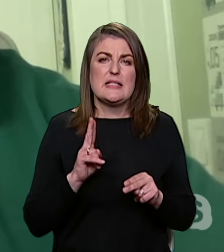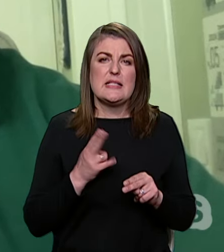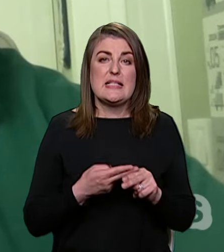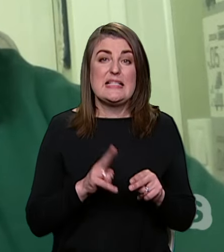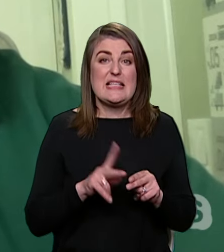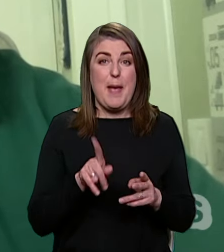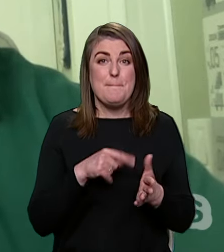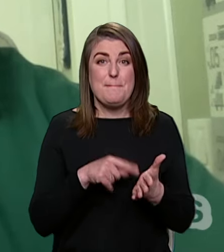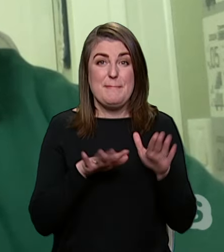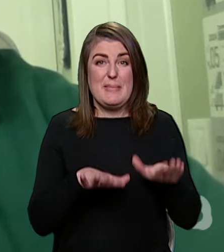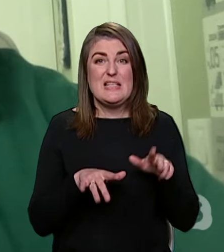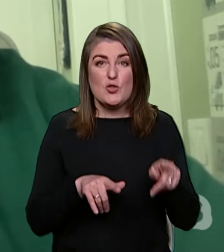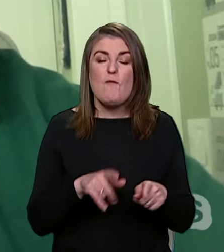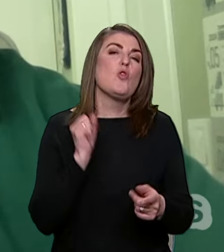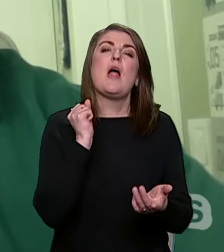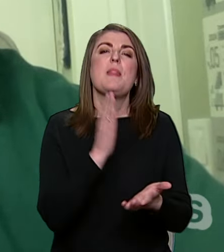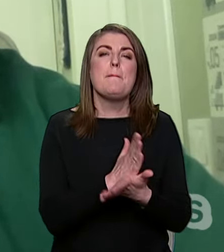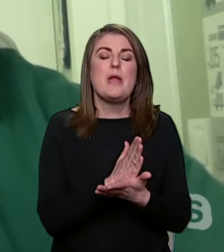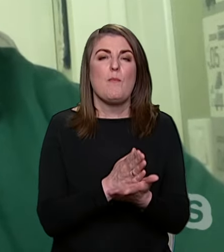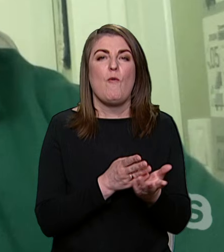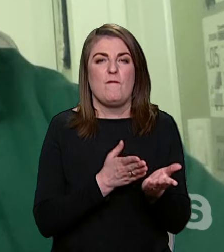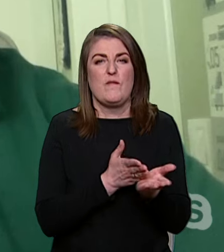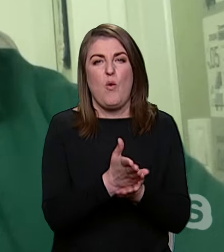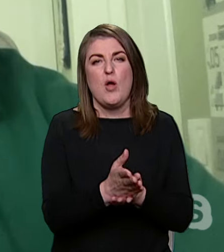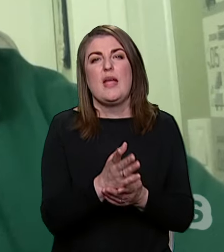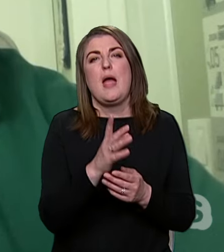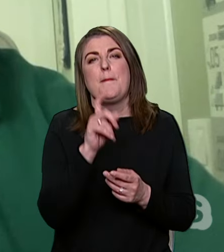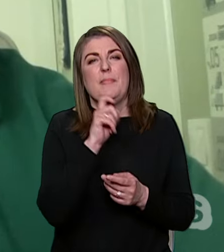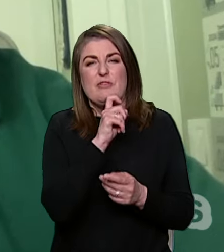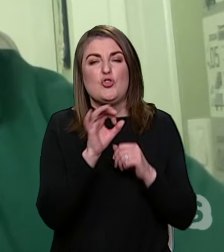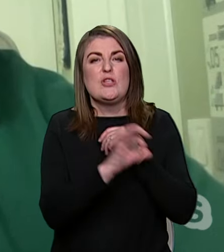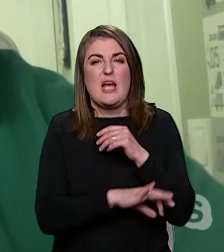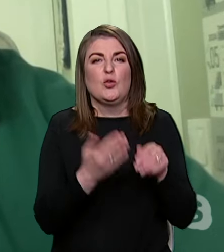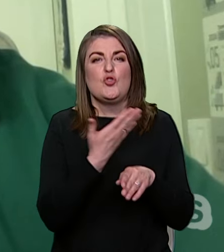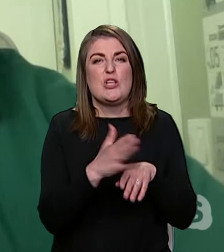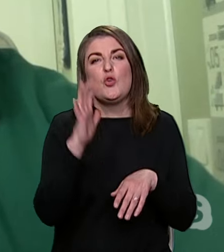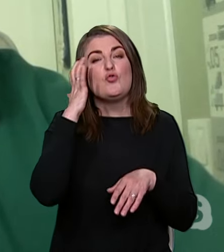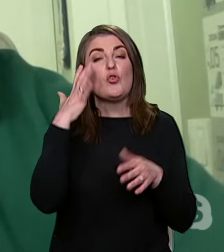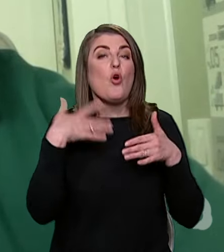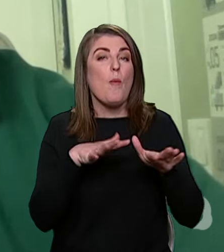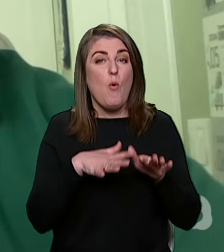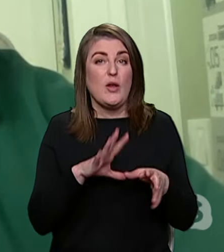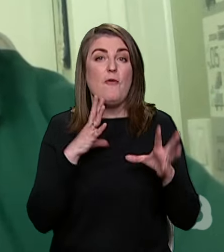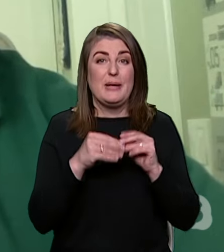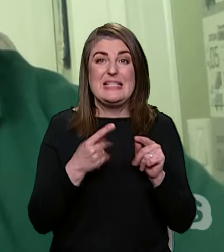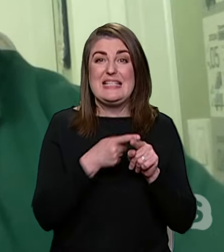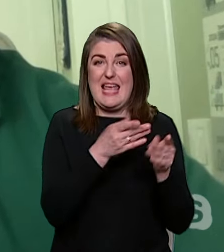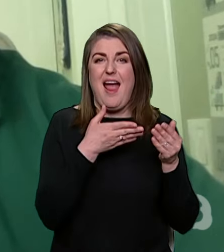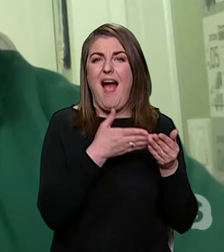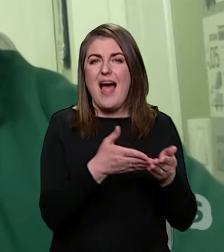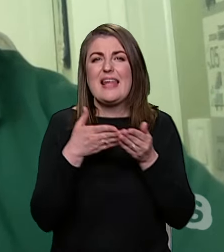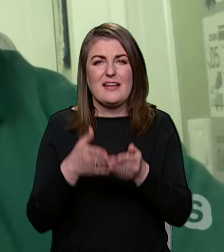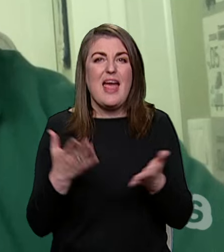це місто, воно напрямую виходить в північно-західну частину Чорного моря. І, в принципі, ті катера, які